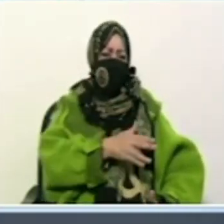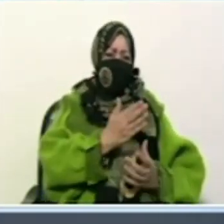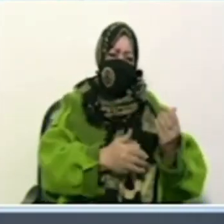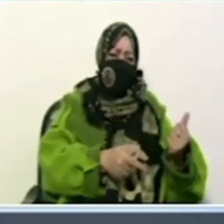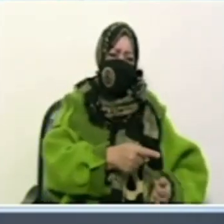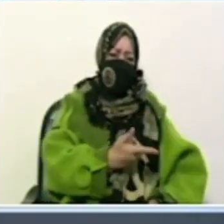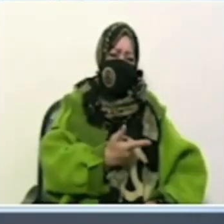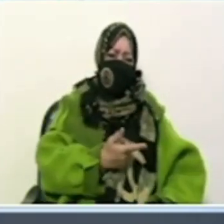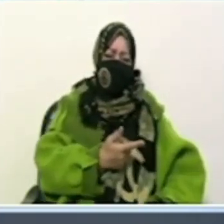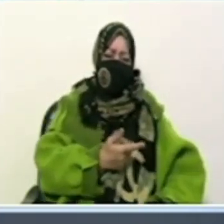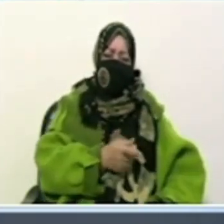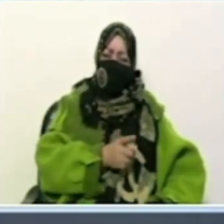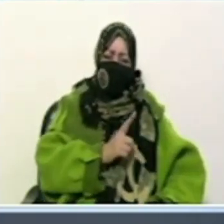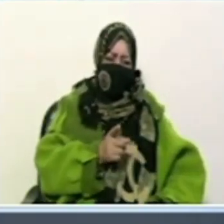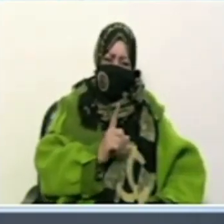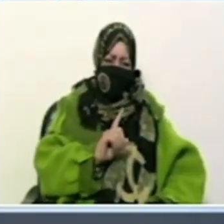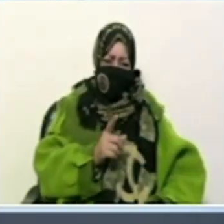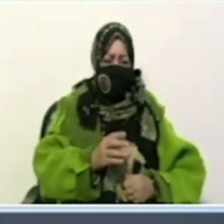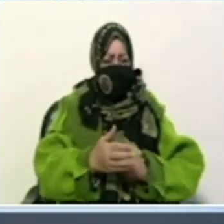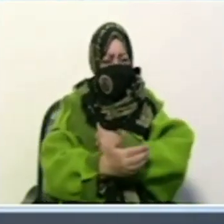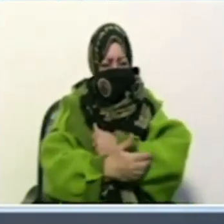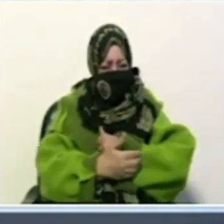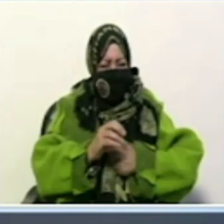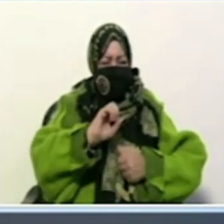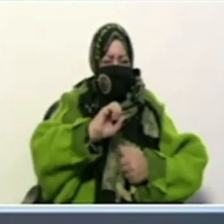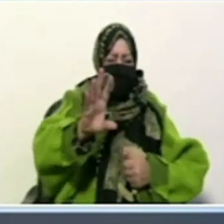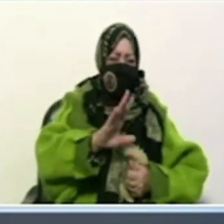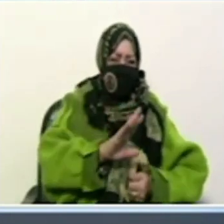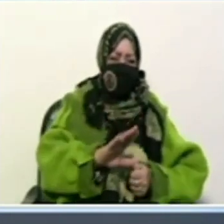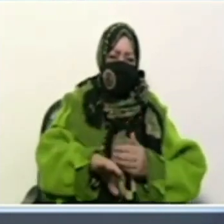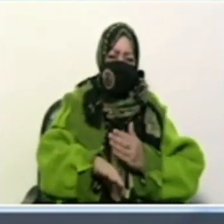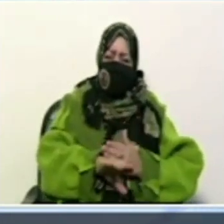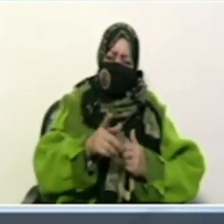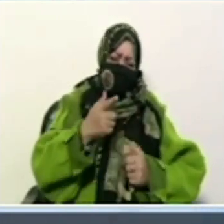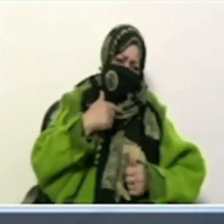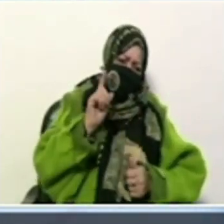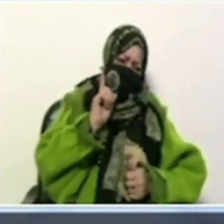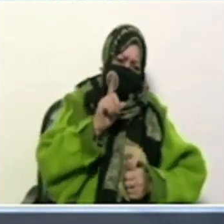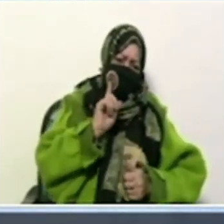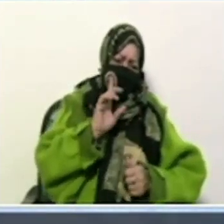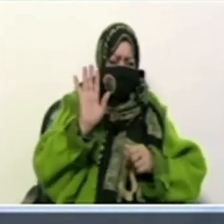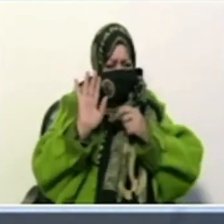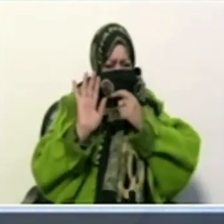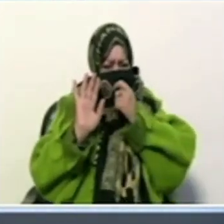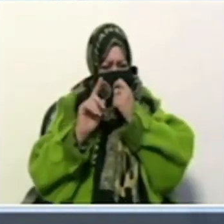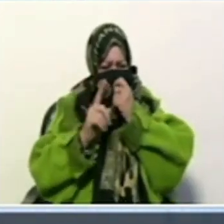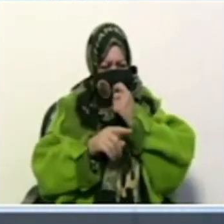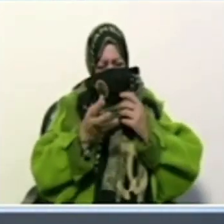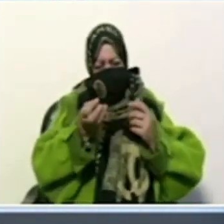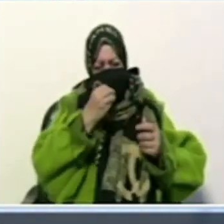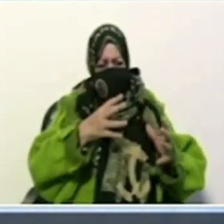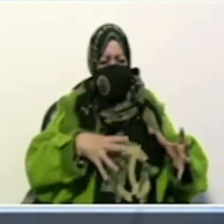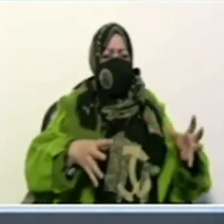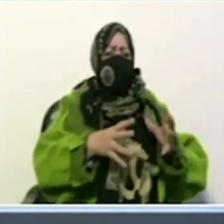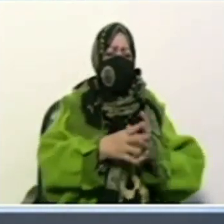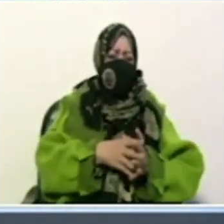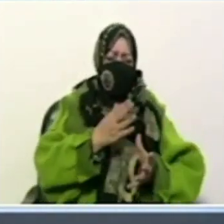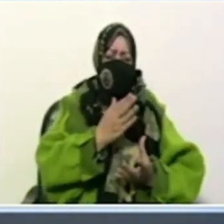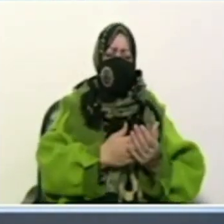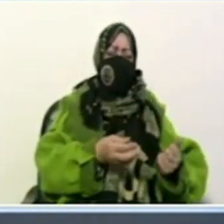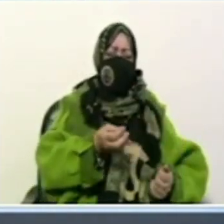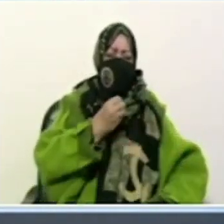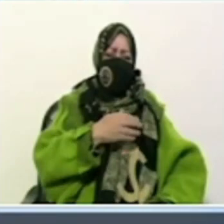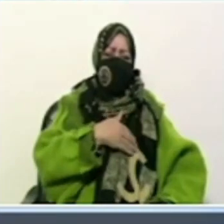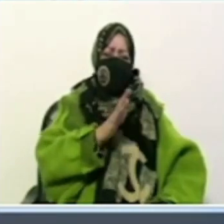بها يعني له أجره عند المولى عز وجل، وإن كان الأولى به أن يأكل منها ويطعم منها أهل بيتها يعني، وما